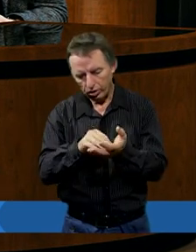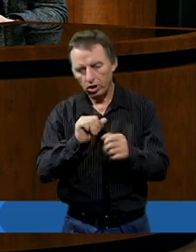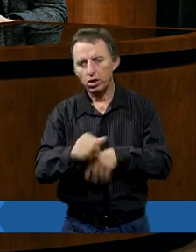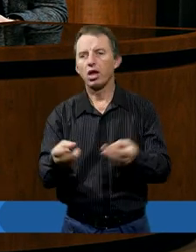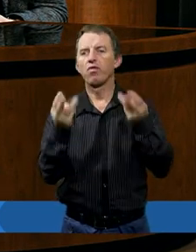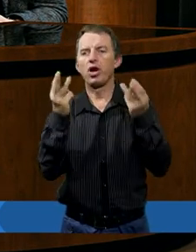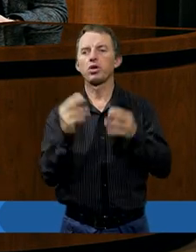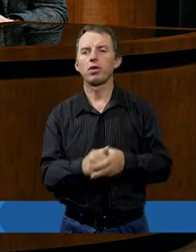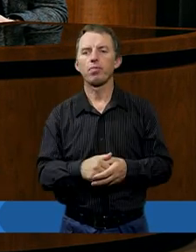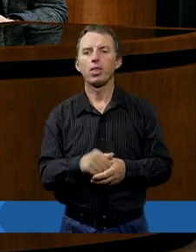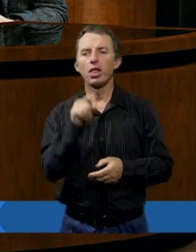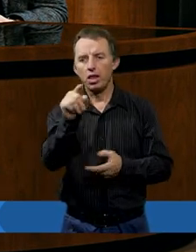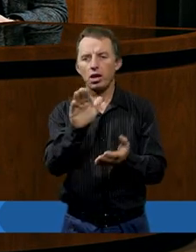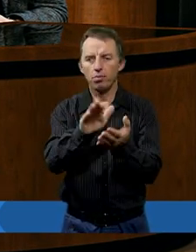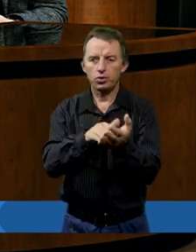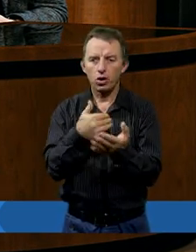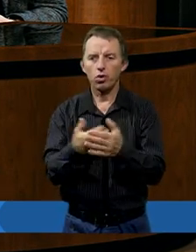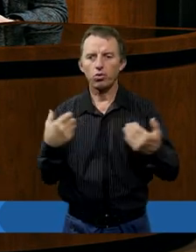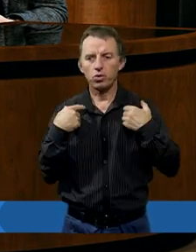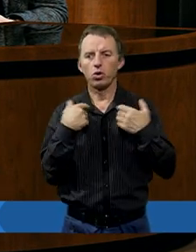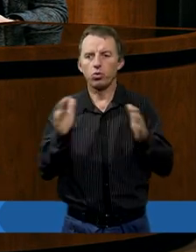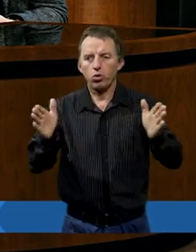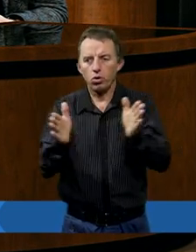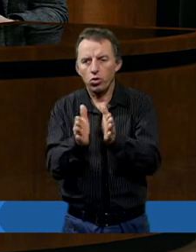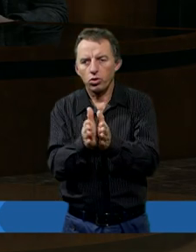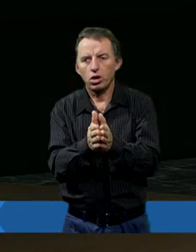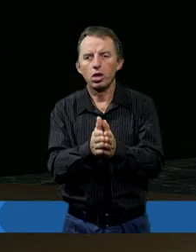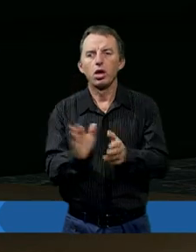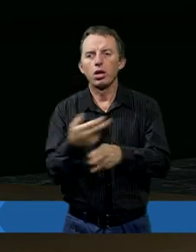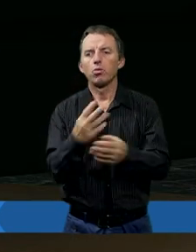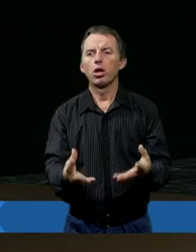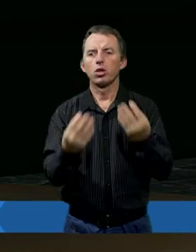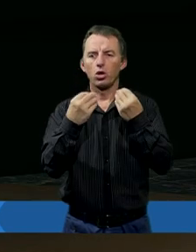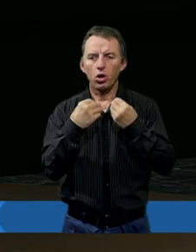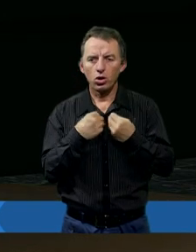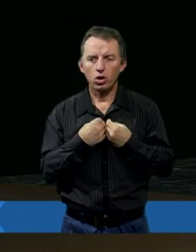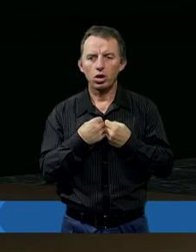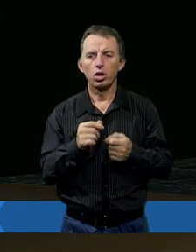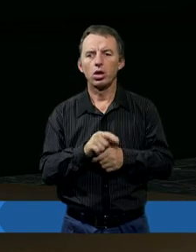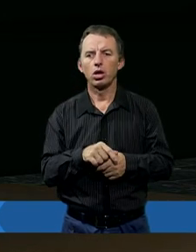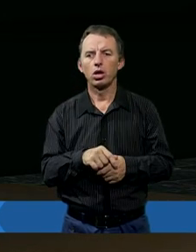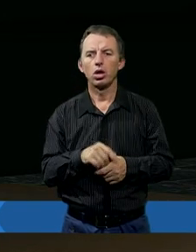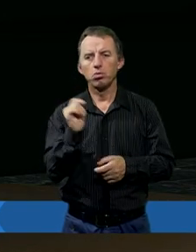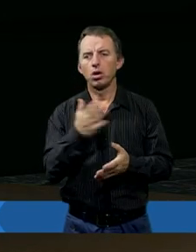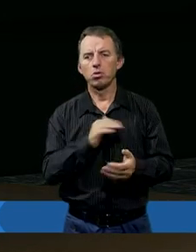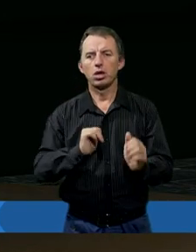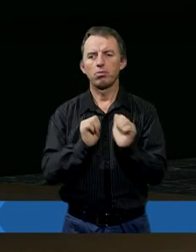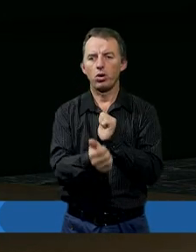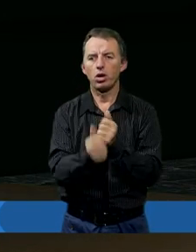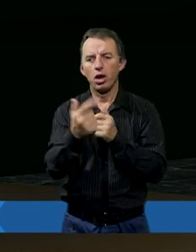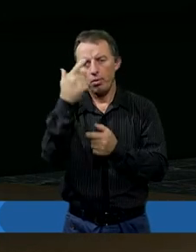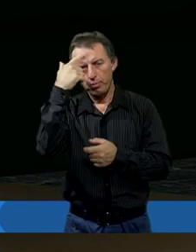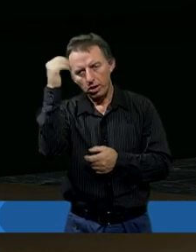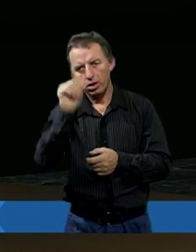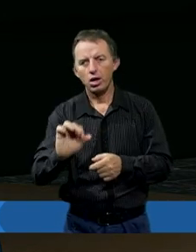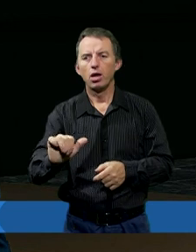ważne. I taki przykład w życiu, krótki. Kiedyś byłem sportowcem, całe moje życie to było sport i